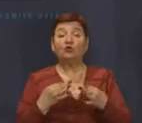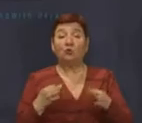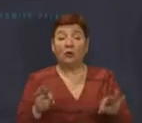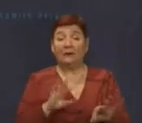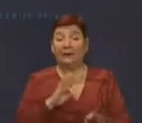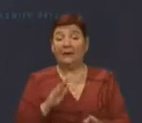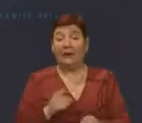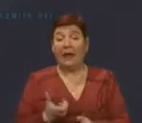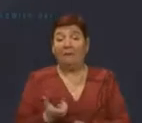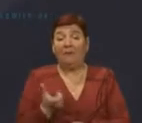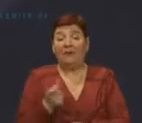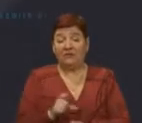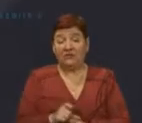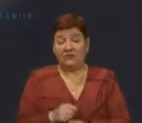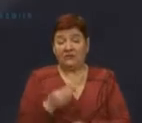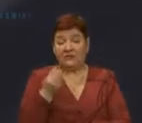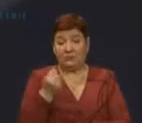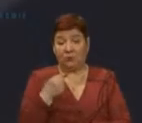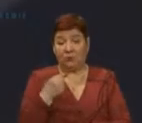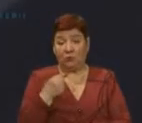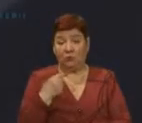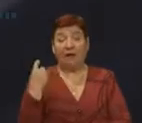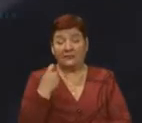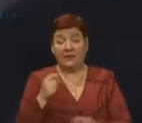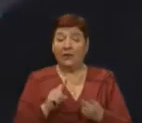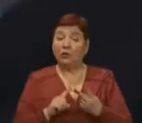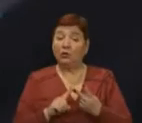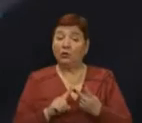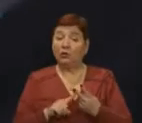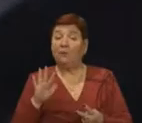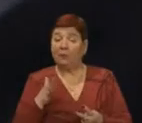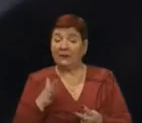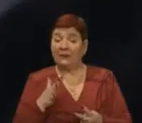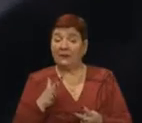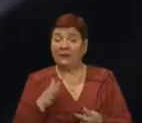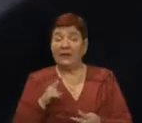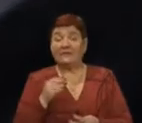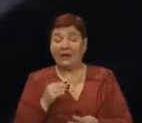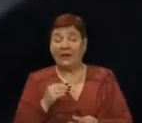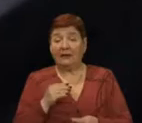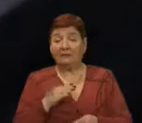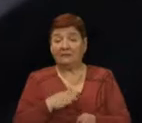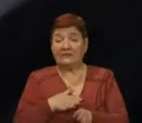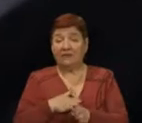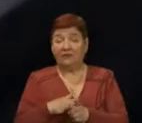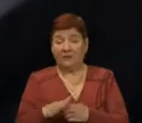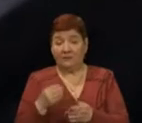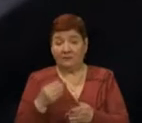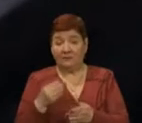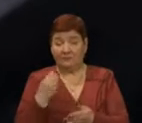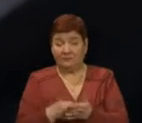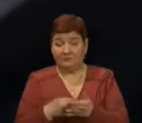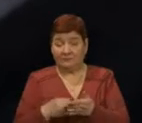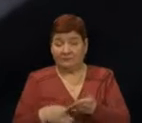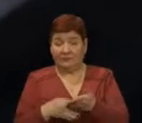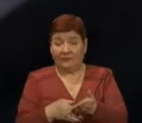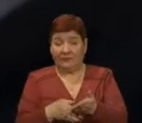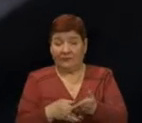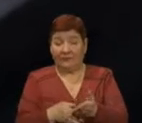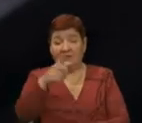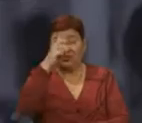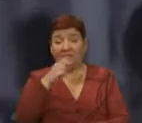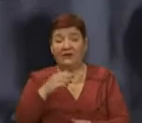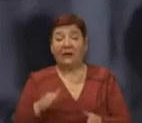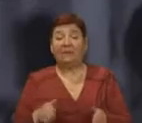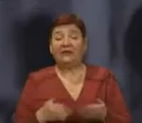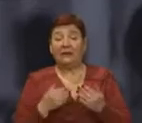не підвищувати ціну на газ. Другий момент – це цільові субвенції з державного бюджету на